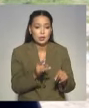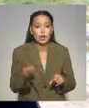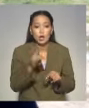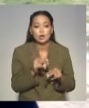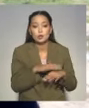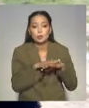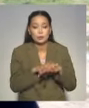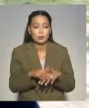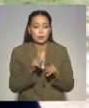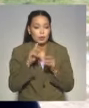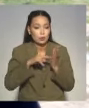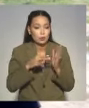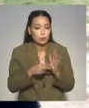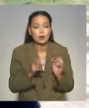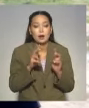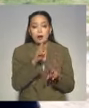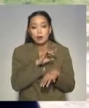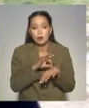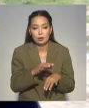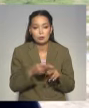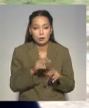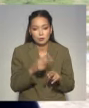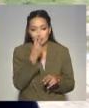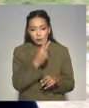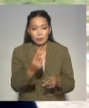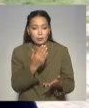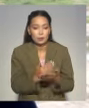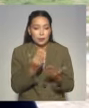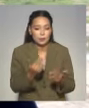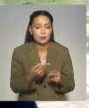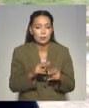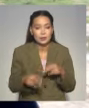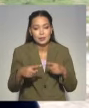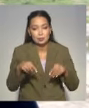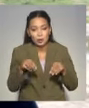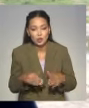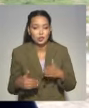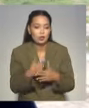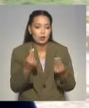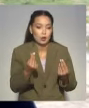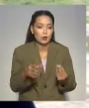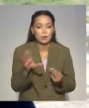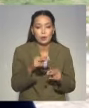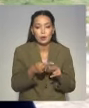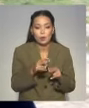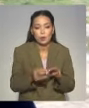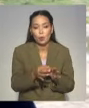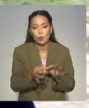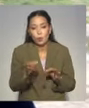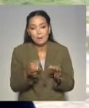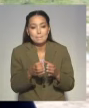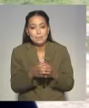бюджеттен қаржыландырылған жобалардың қалай жүзеге асып жатқанын көріп жатырмыз. Біз күзде қабылдайтын жобаларда жаңа бюджетті пысықтап жатырмыз. Сол арқылы облыстық